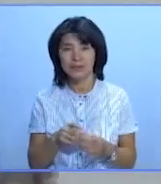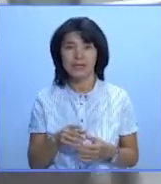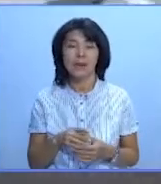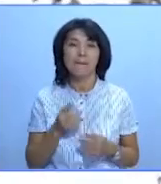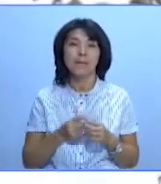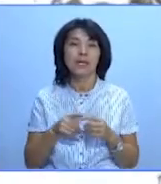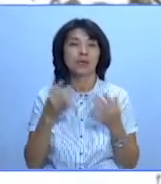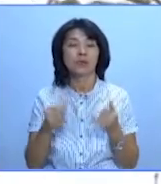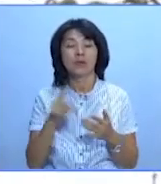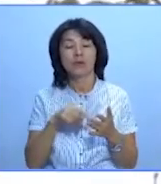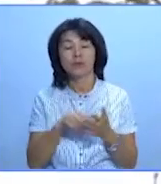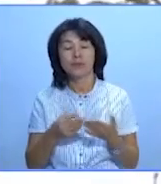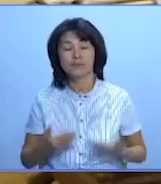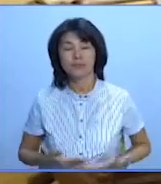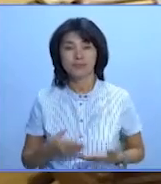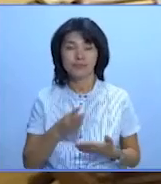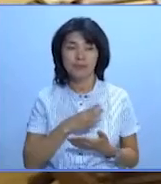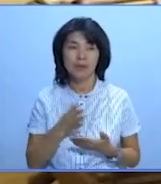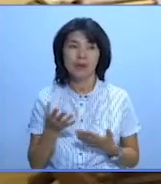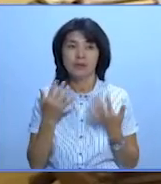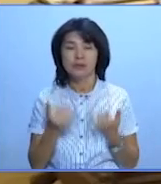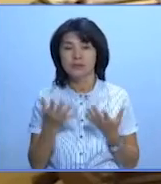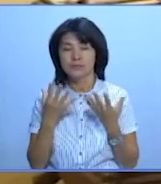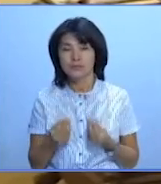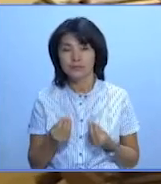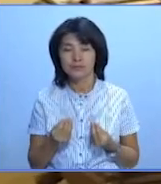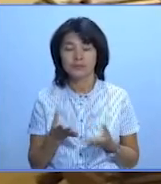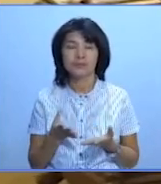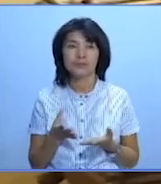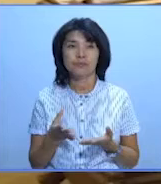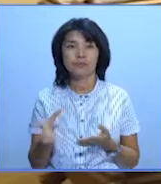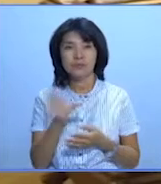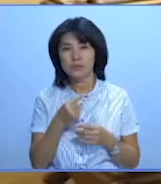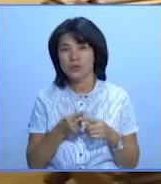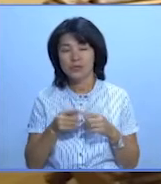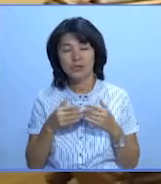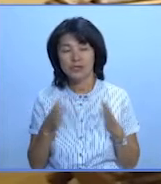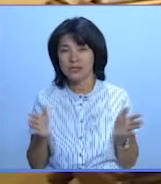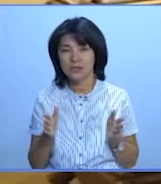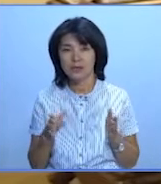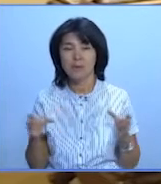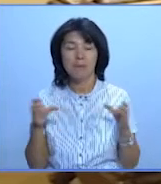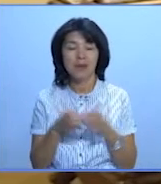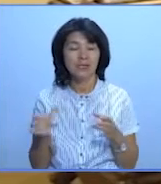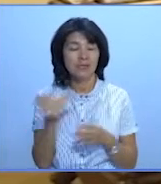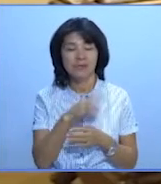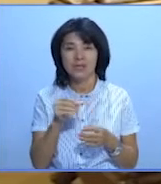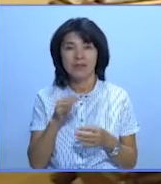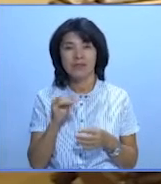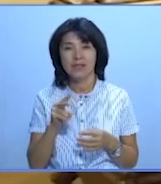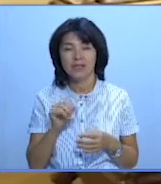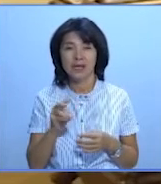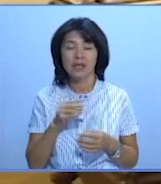аталмыш праймеризге қызығушылық танытуда. Бүгінгі күні мұның бәрі ашық өтуде. Партияның барлық филиалдарында